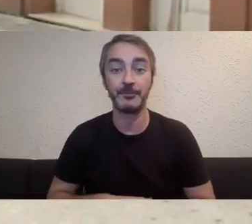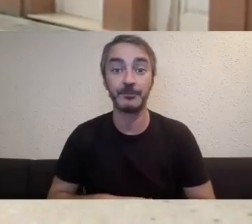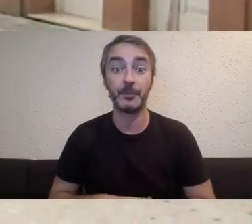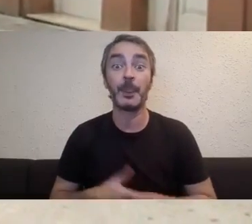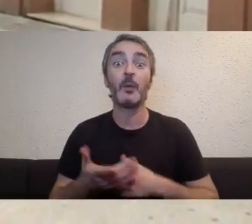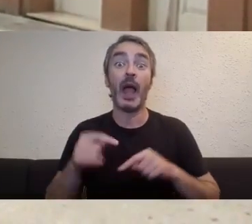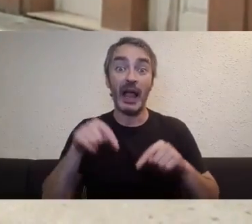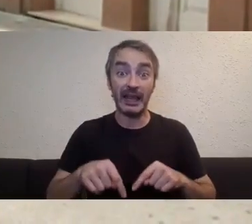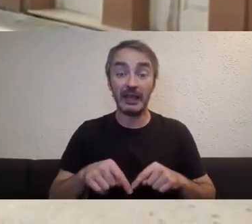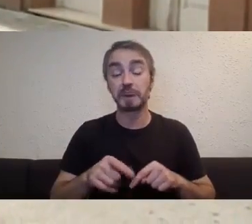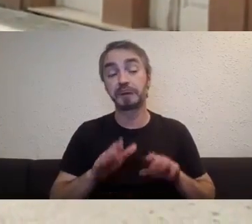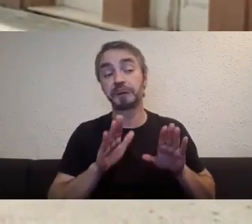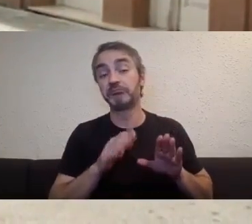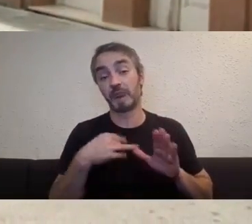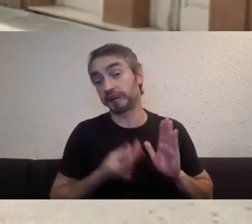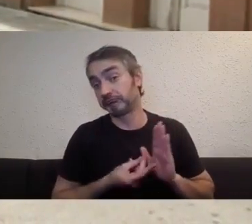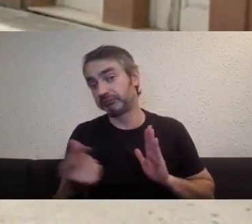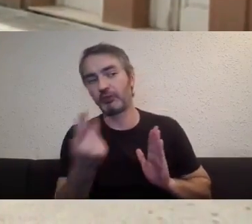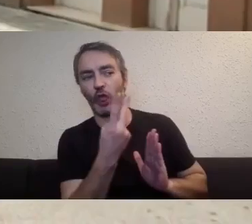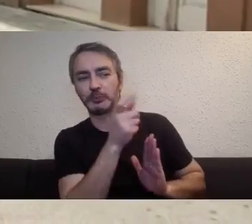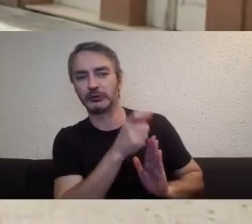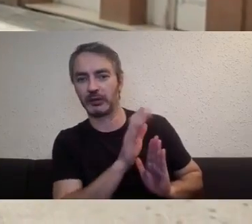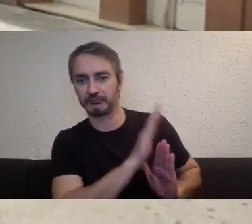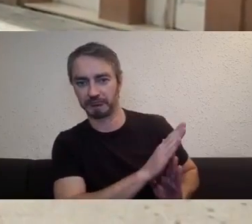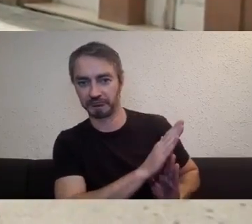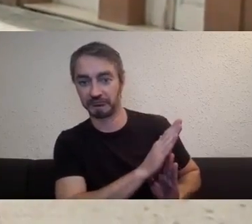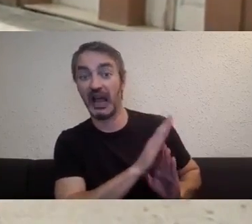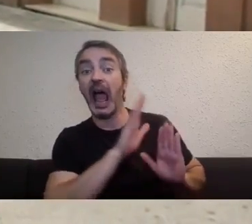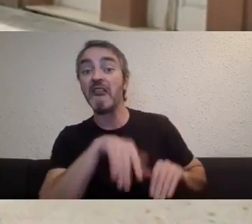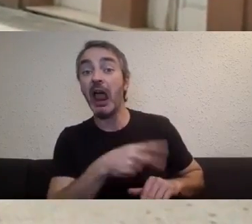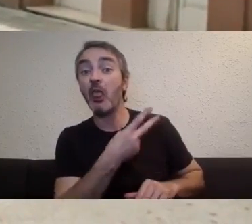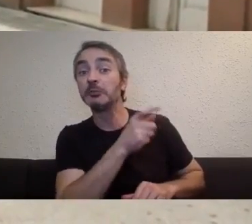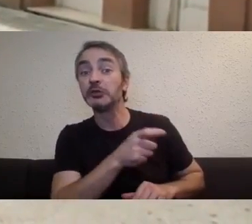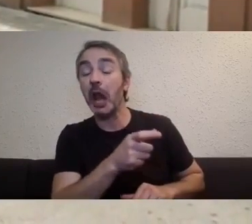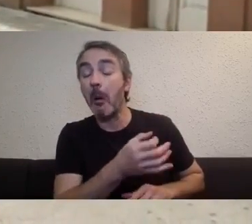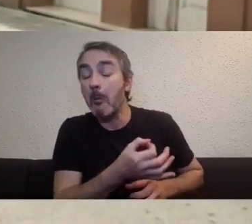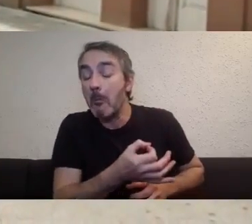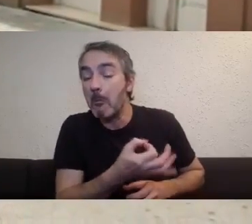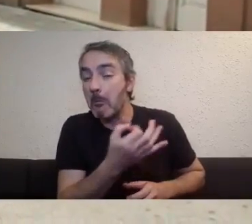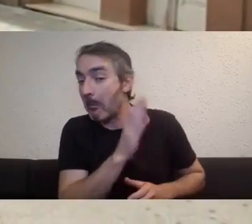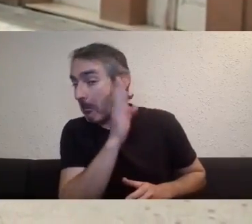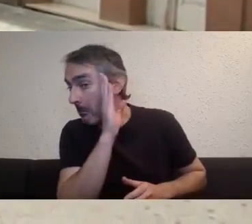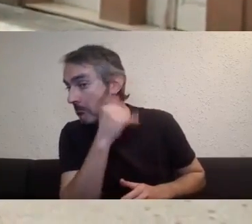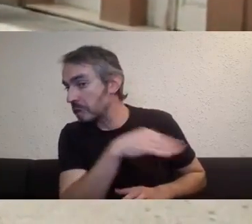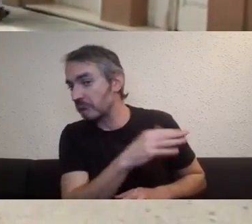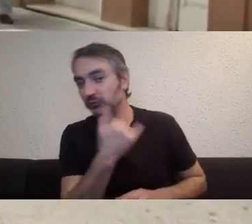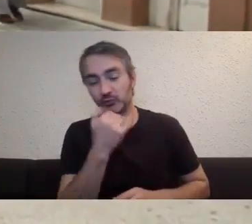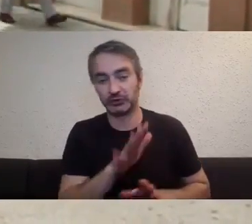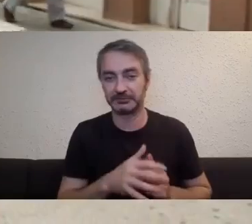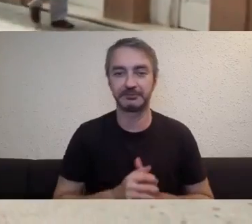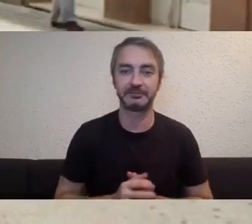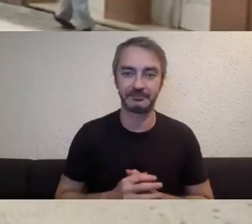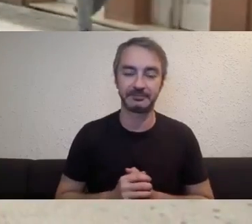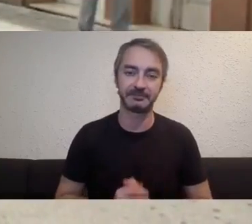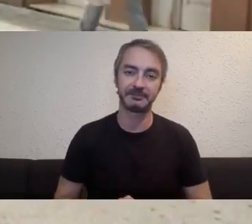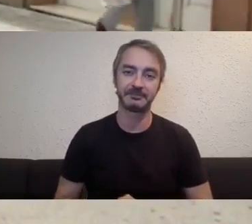96. I aquí es va quedar en Visquent doncs, un parell de persones. Una banda de març. Que no sé com va acabar, perquè van